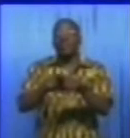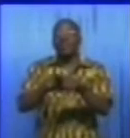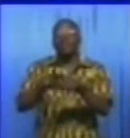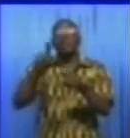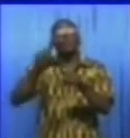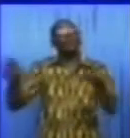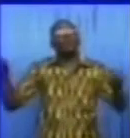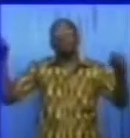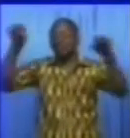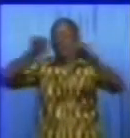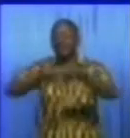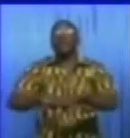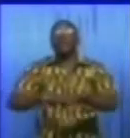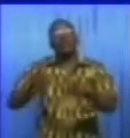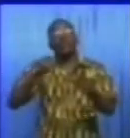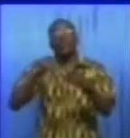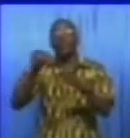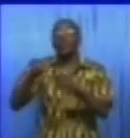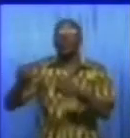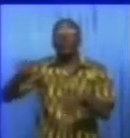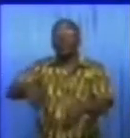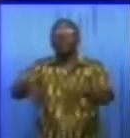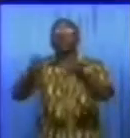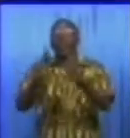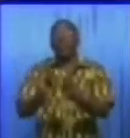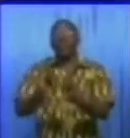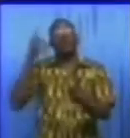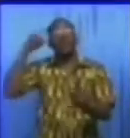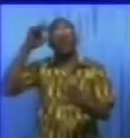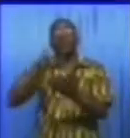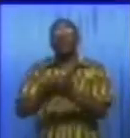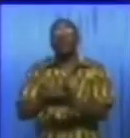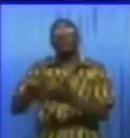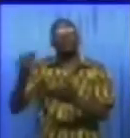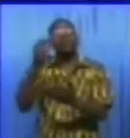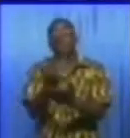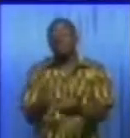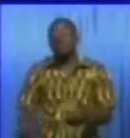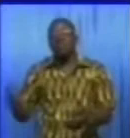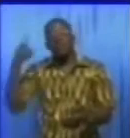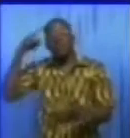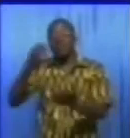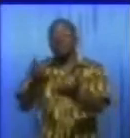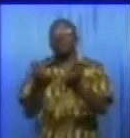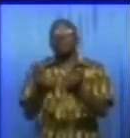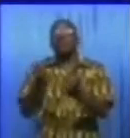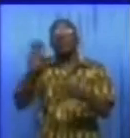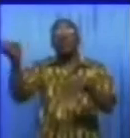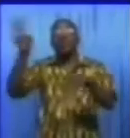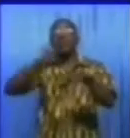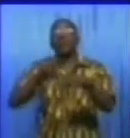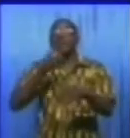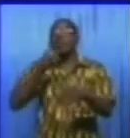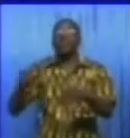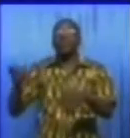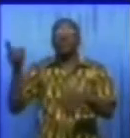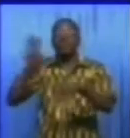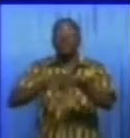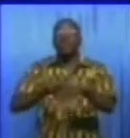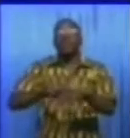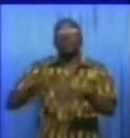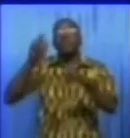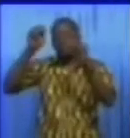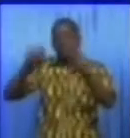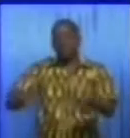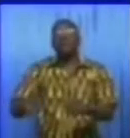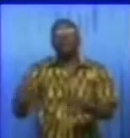une crise ou alors comme une opportunité. C'est selon les moyens et la volonté donc, qui va être mise pour pouvoir